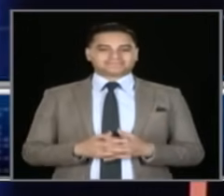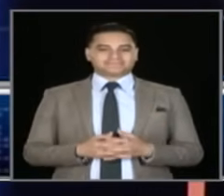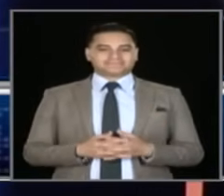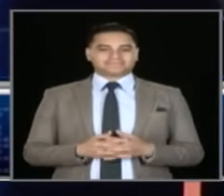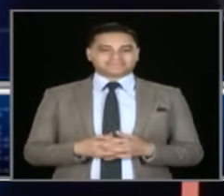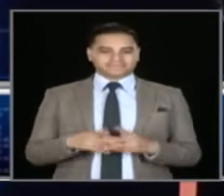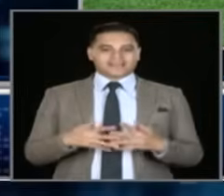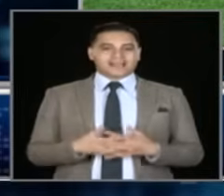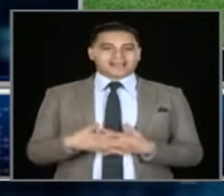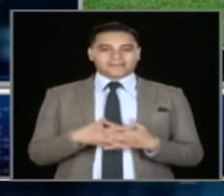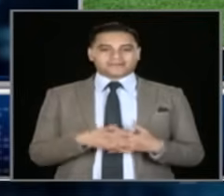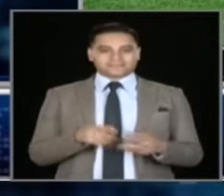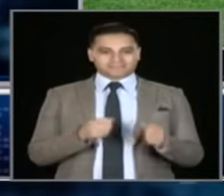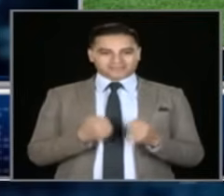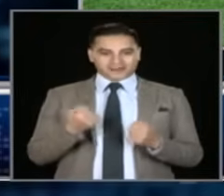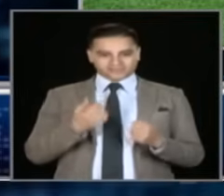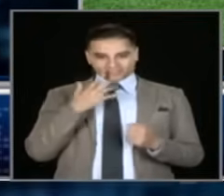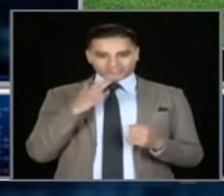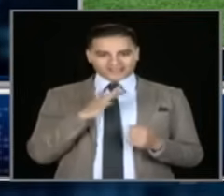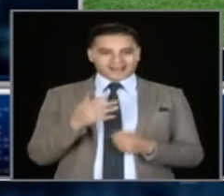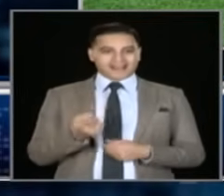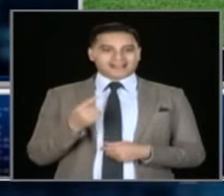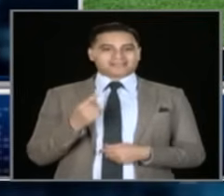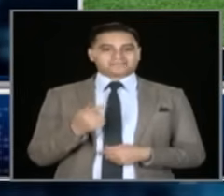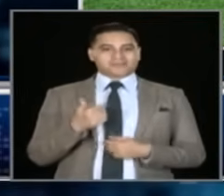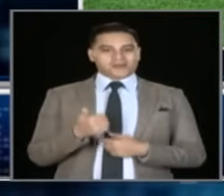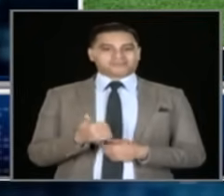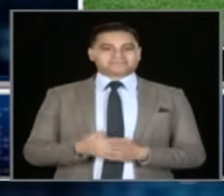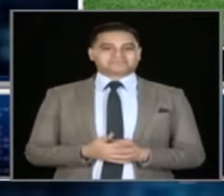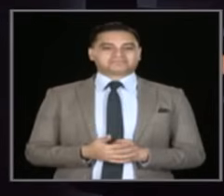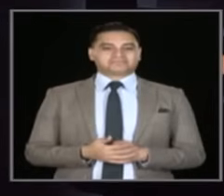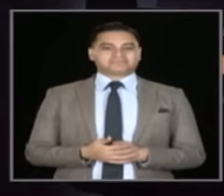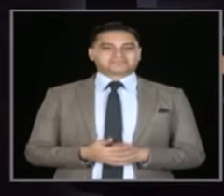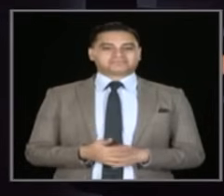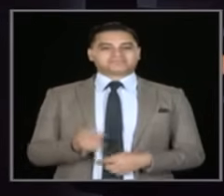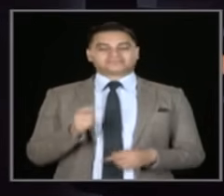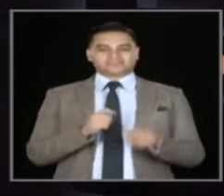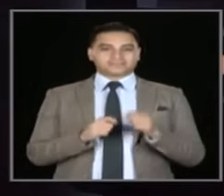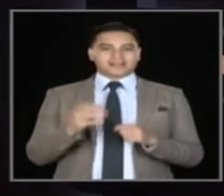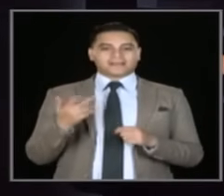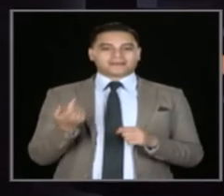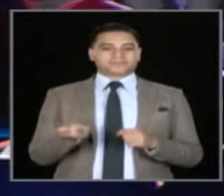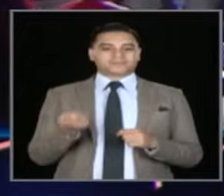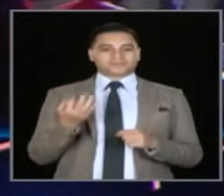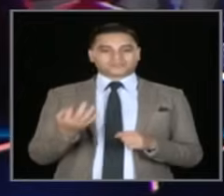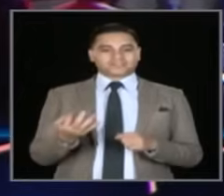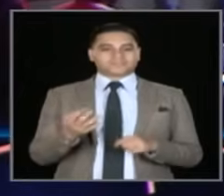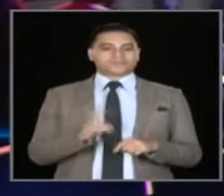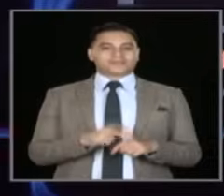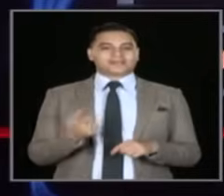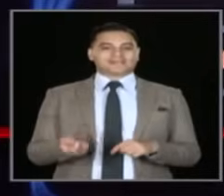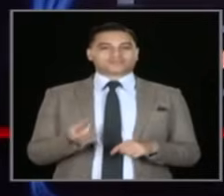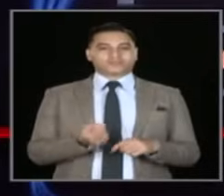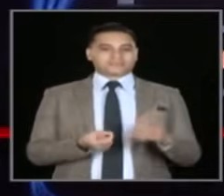الولايات المتحدة الأمريكية. بصوا عربية شكلها غريب إزاي، شكلها حلو الحقيقة. البصمة 35، فالنسيا